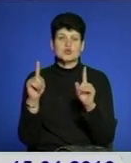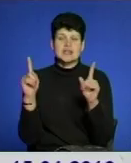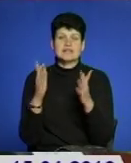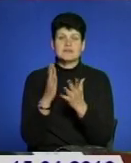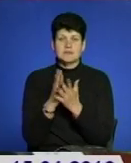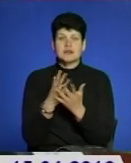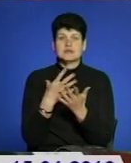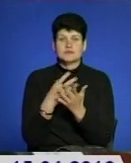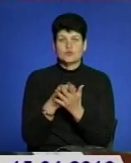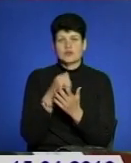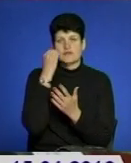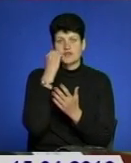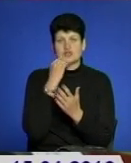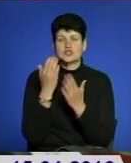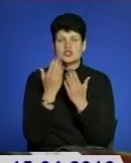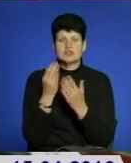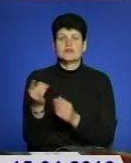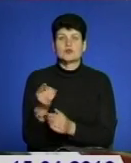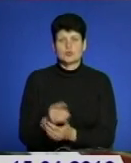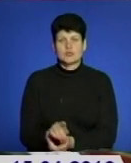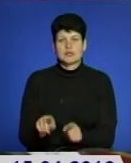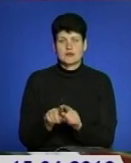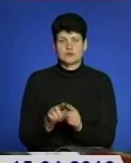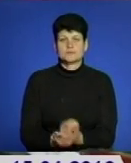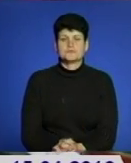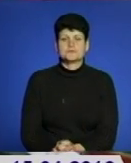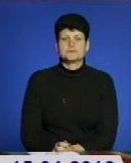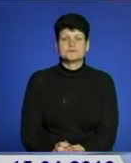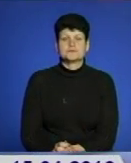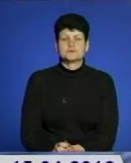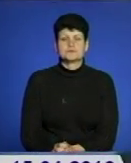своїх вдячних читачів і в Тернополі. Поки тривав допит, він намагався втямити те...